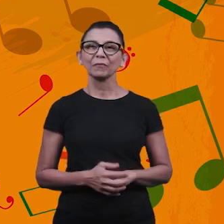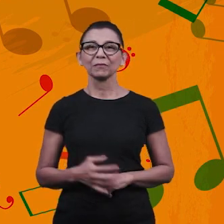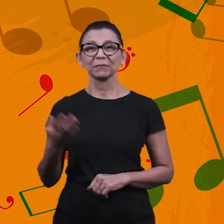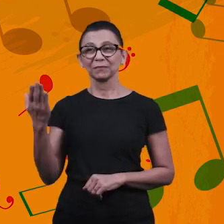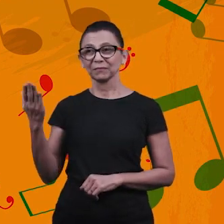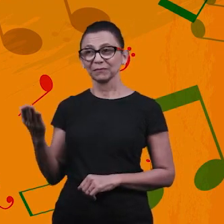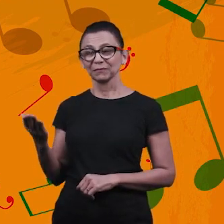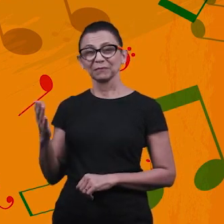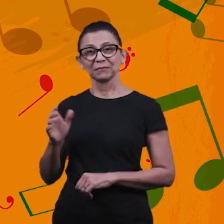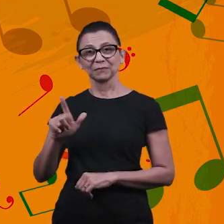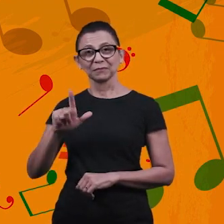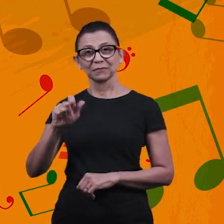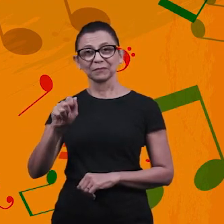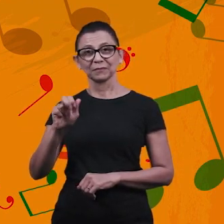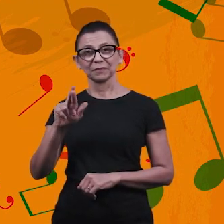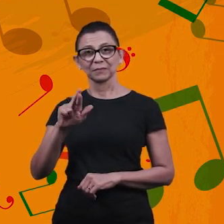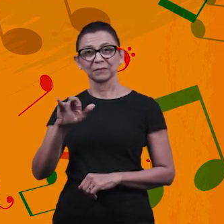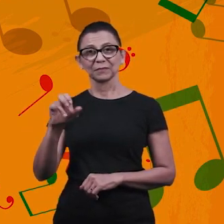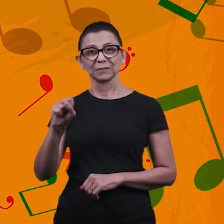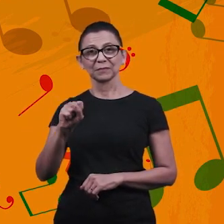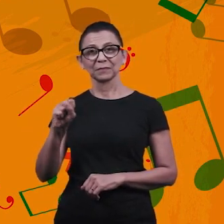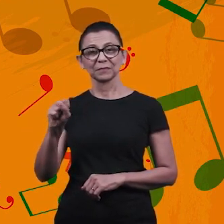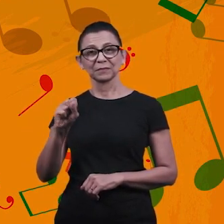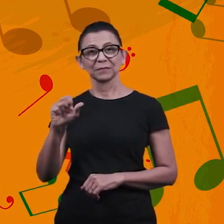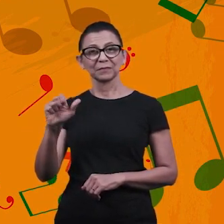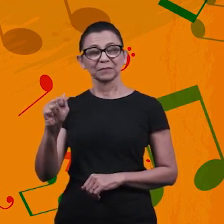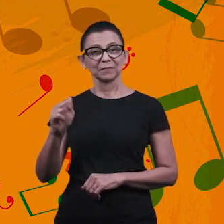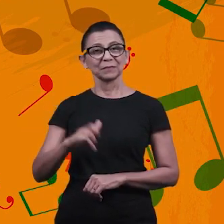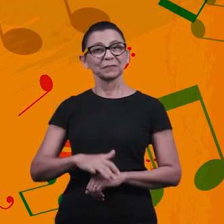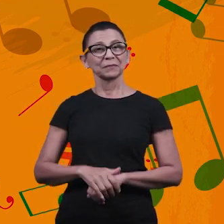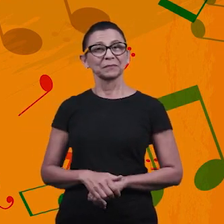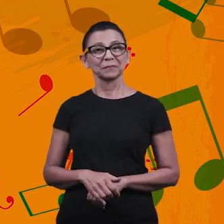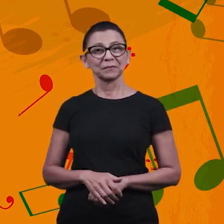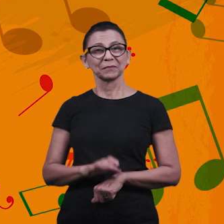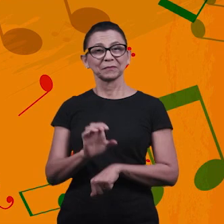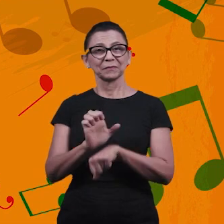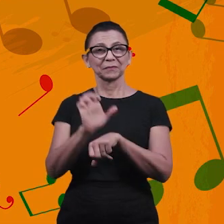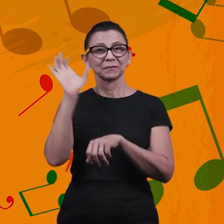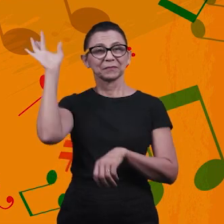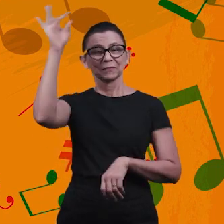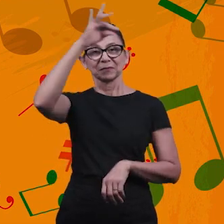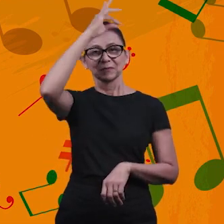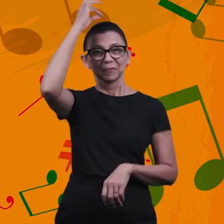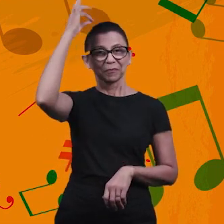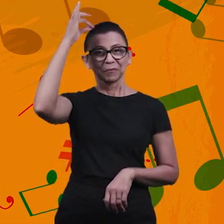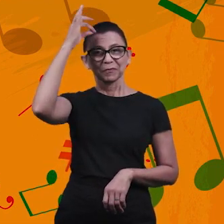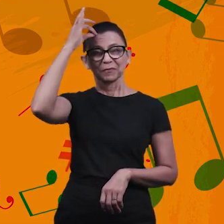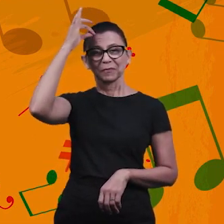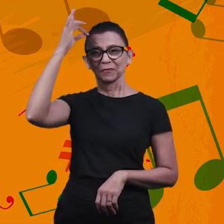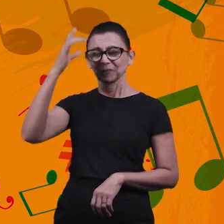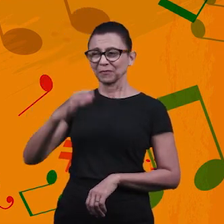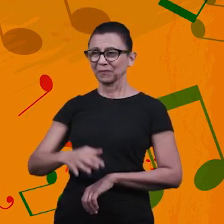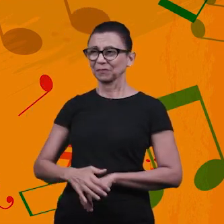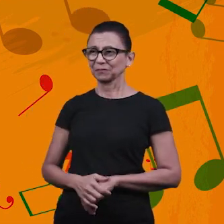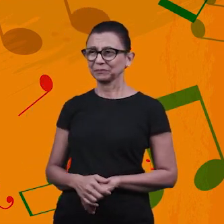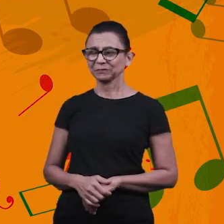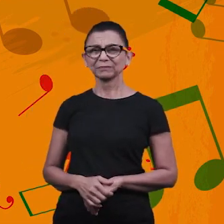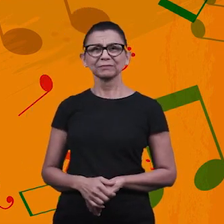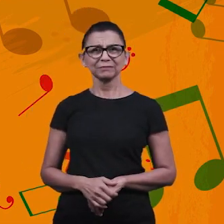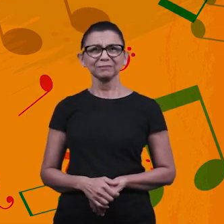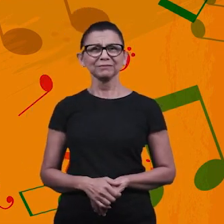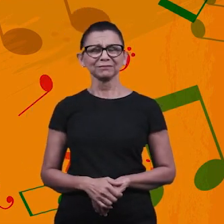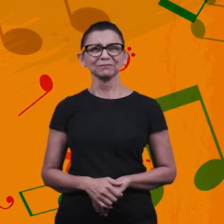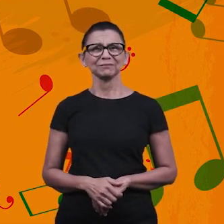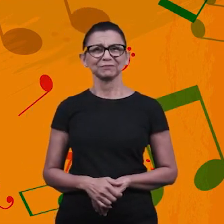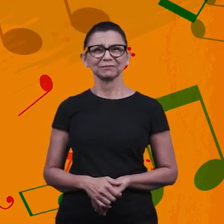Voici Larissa, Ilha das Caieiras, Vitória, Espírito Santo. espirituais, revestido